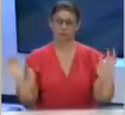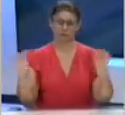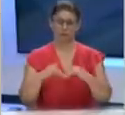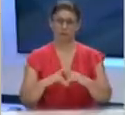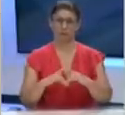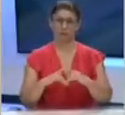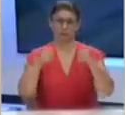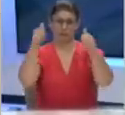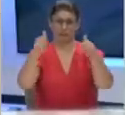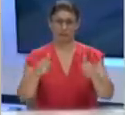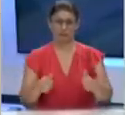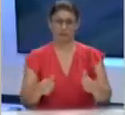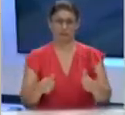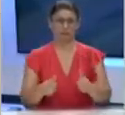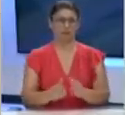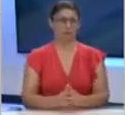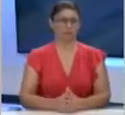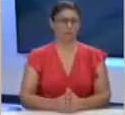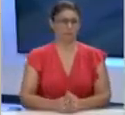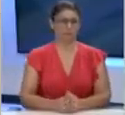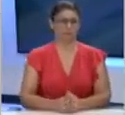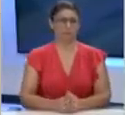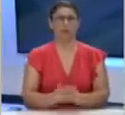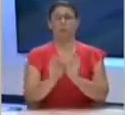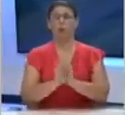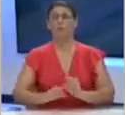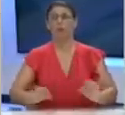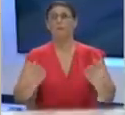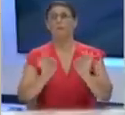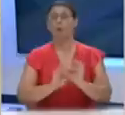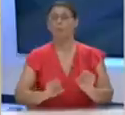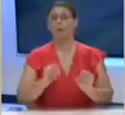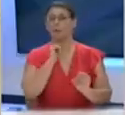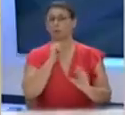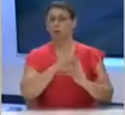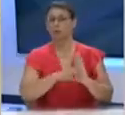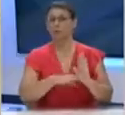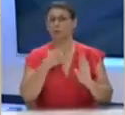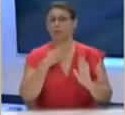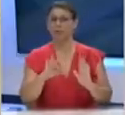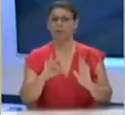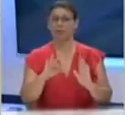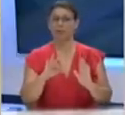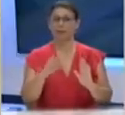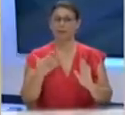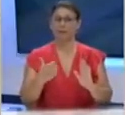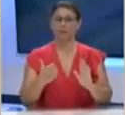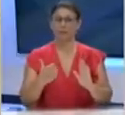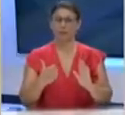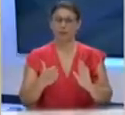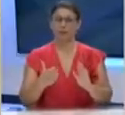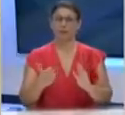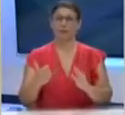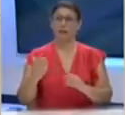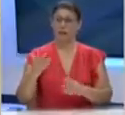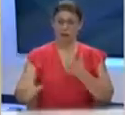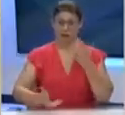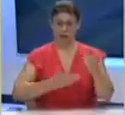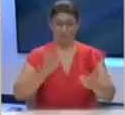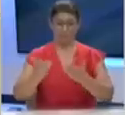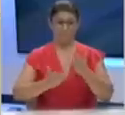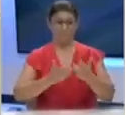τα εξαγγείλετε, τα αυτονόητα εξαγγείλετε δηλαδή, τα προβλεπόμενα από το Σύνταγμα, ότι δηλαδή θα κηρυχθούν αναδοσωτές ή καμένες